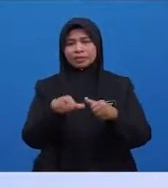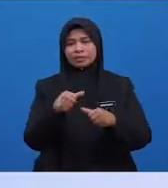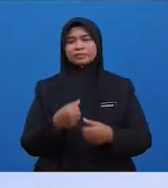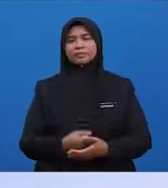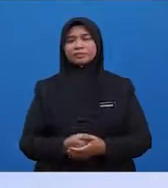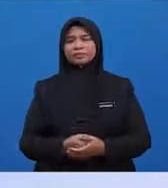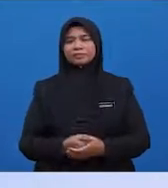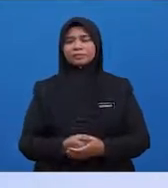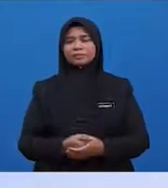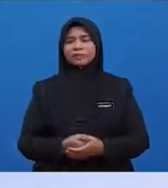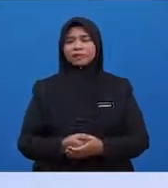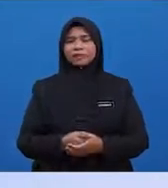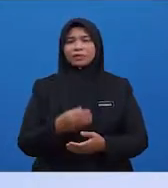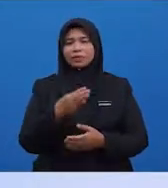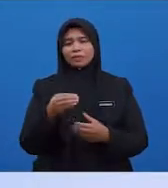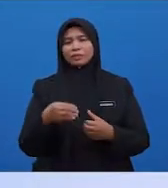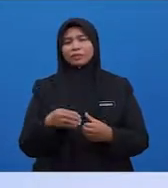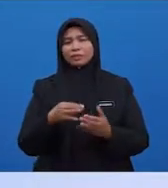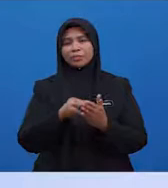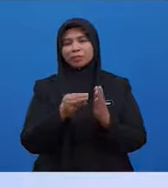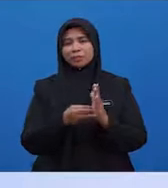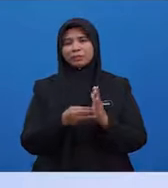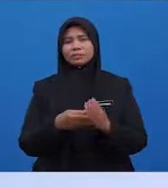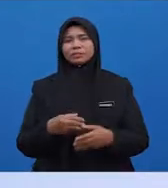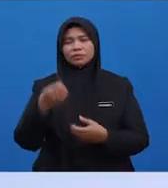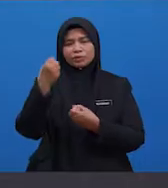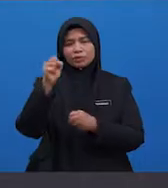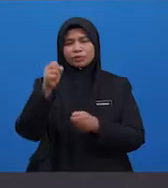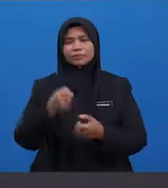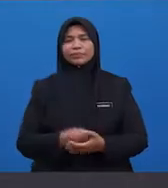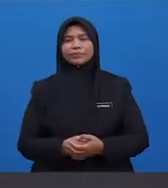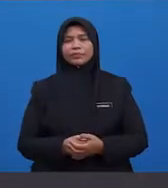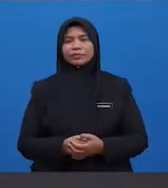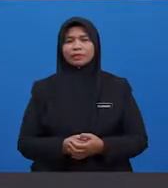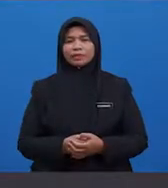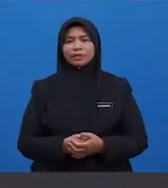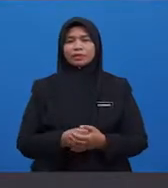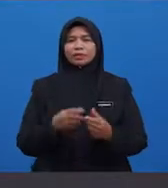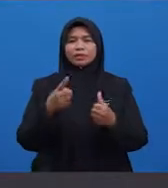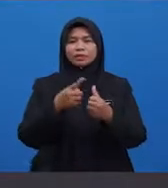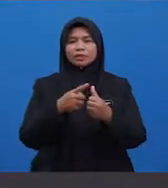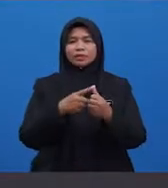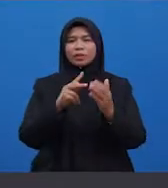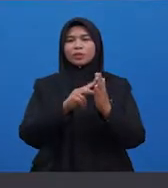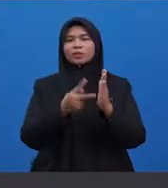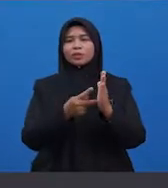dengan mentakrifkan kejurulatihan dalam sukan. Yang